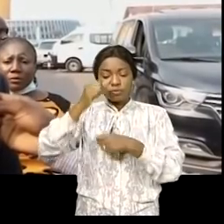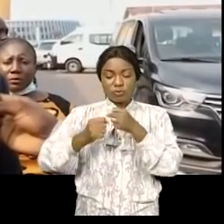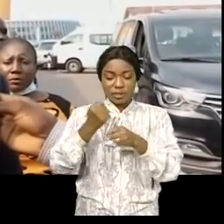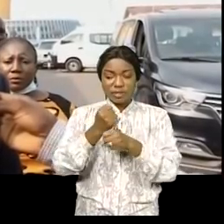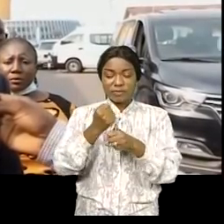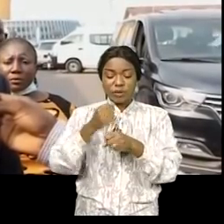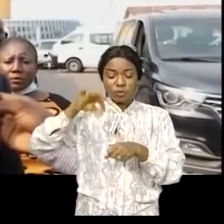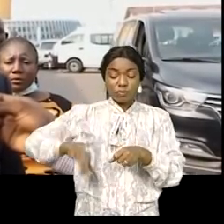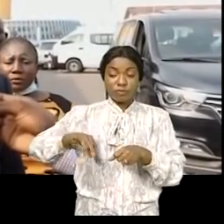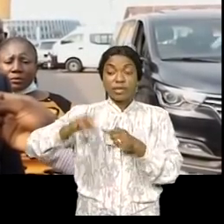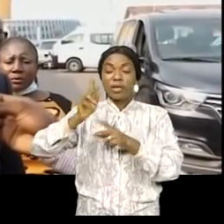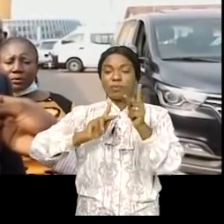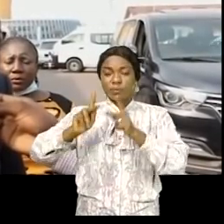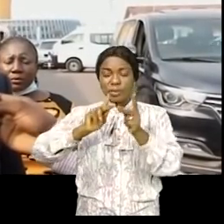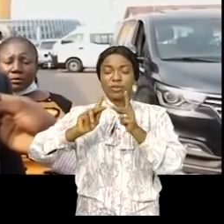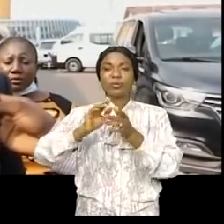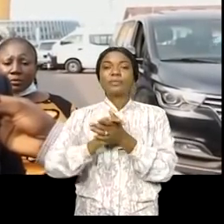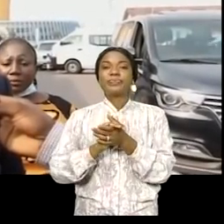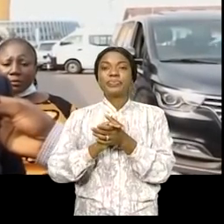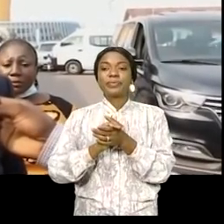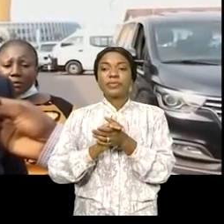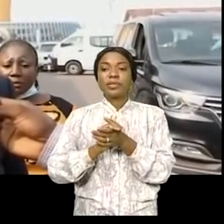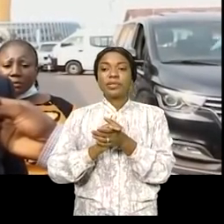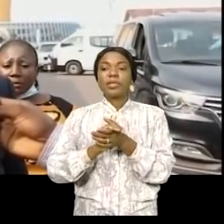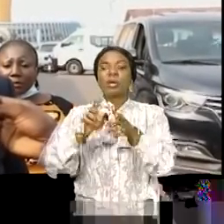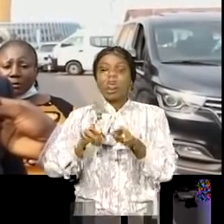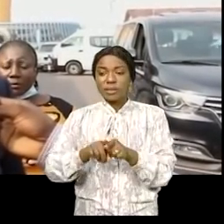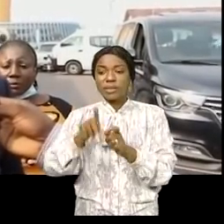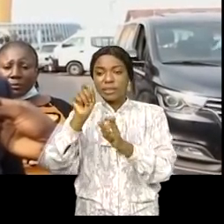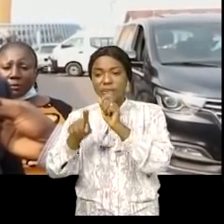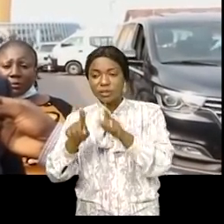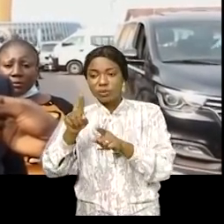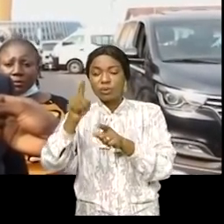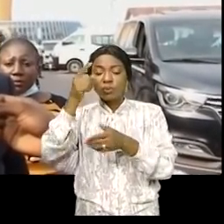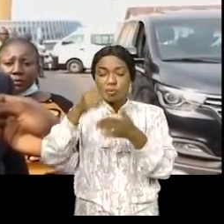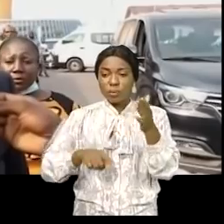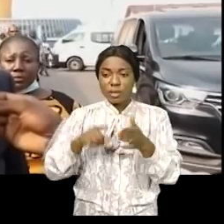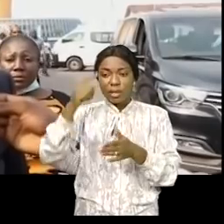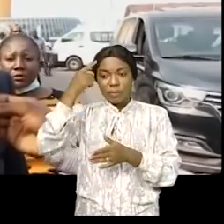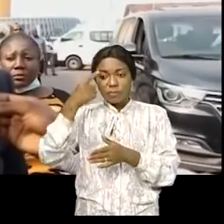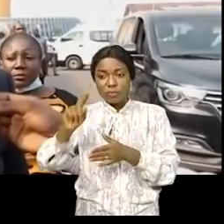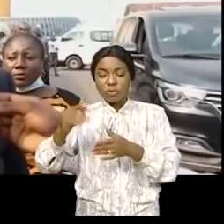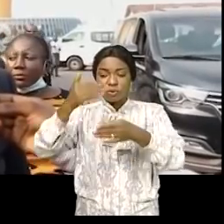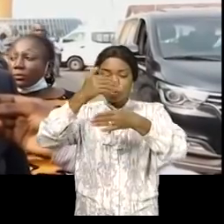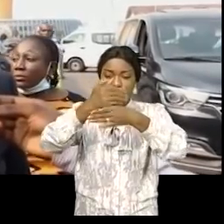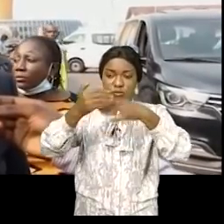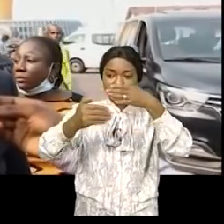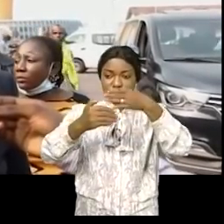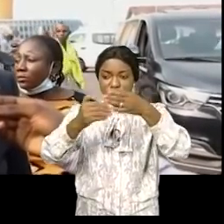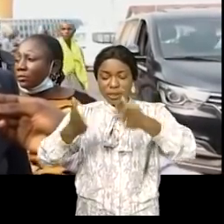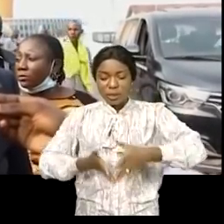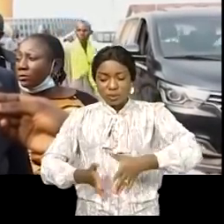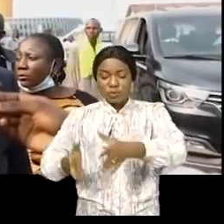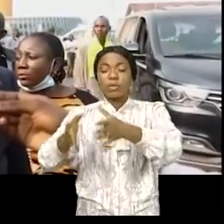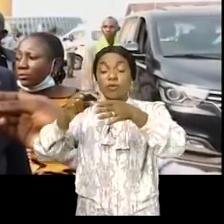rapport aux investissements qu'on doit faire dans les différents secteurs. Il y a une question principalement du secteur des infrastructures avec les partenaires, du